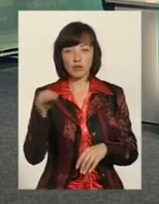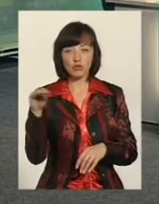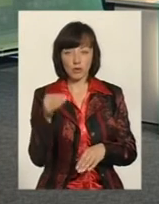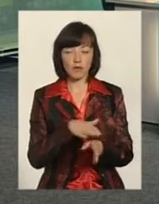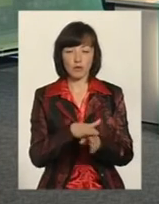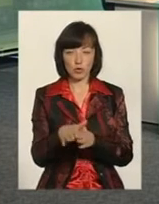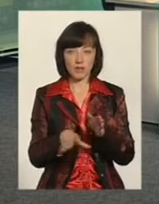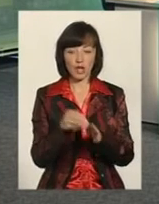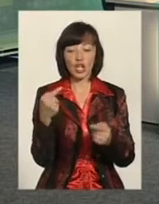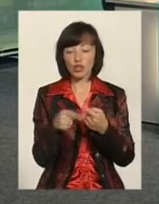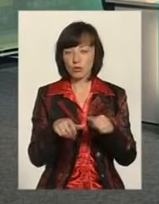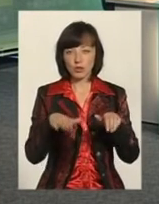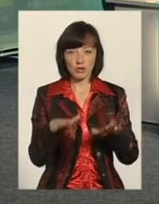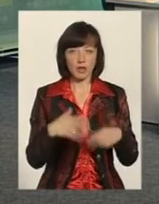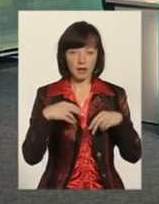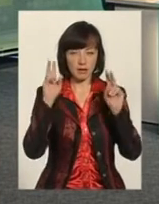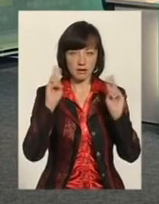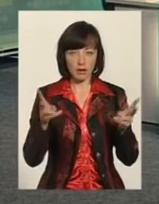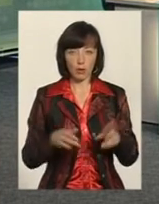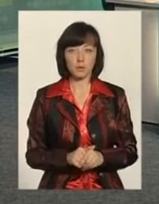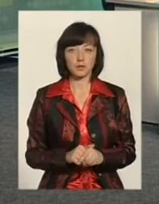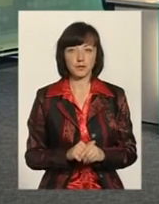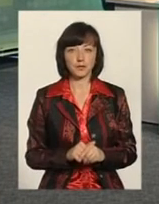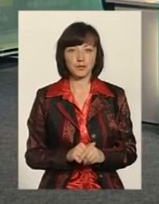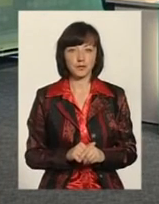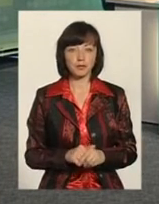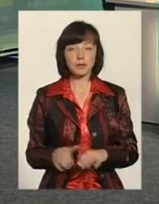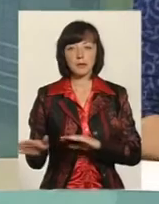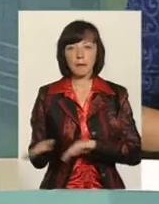вибори. Іншої постанови я не бачу. Скажіть, будь ласка,